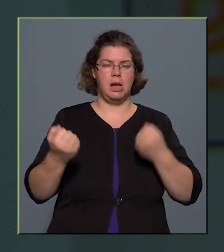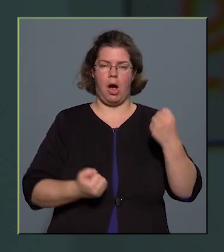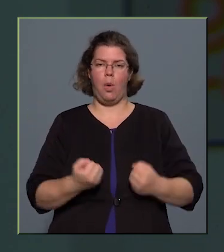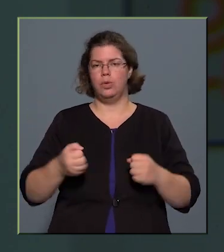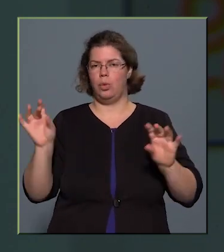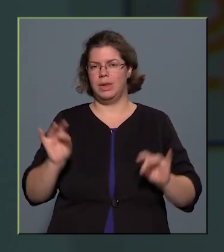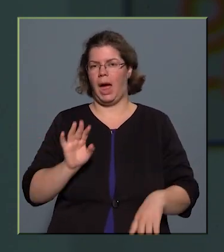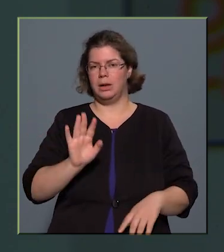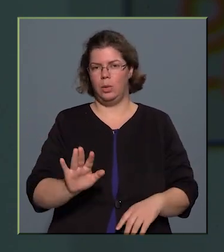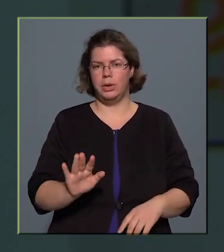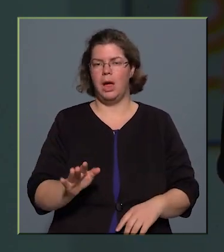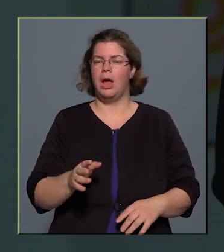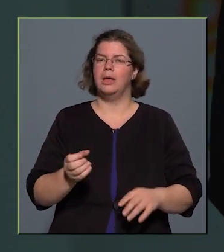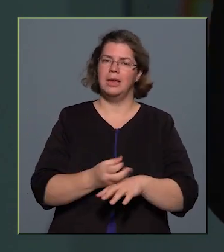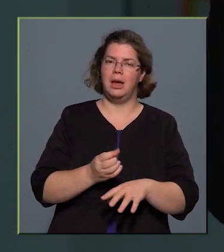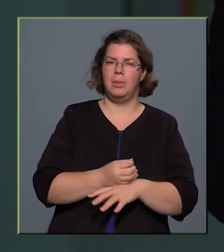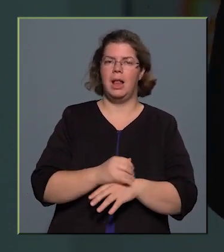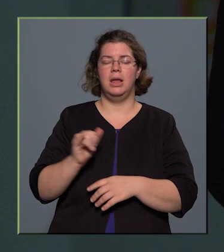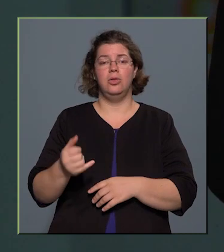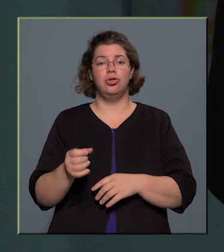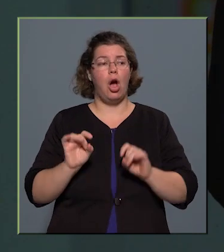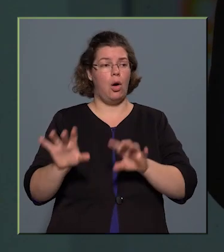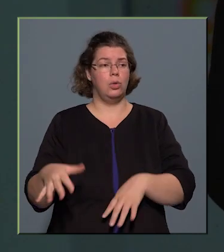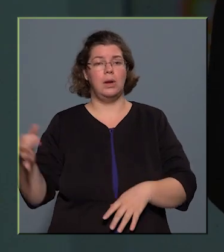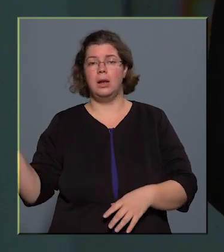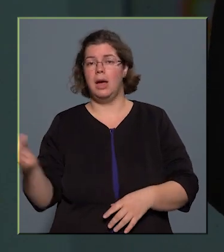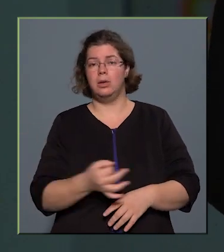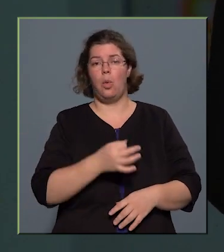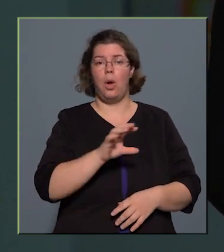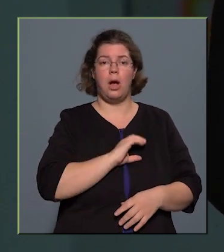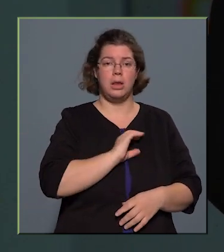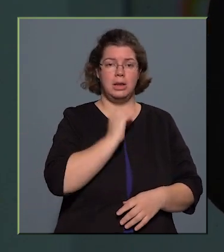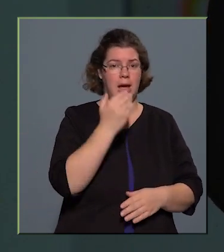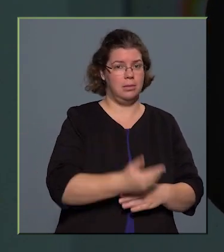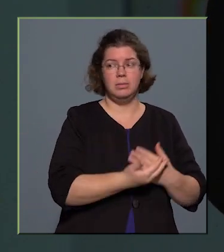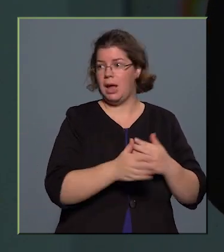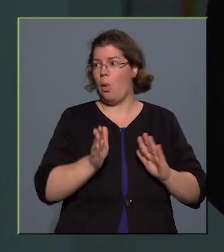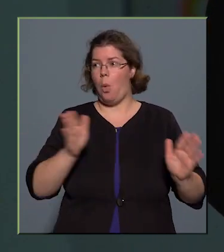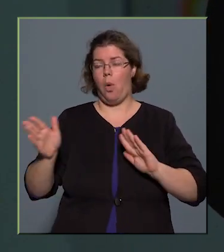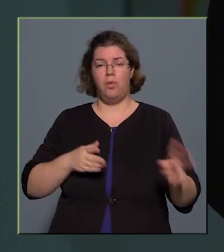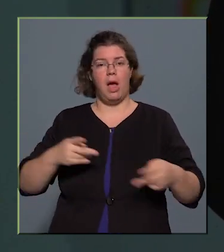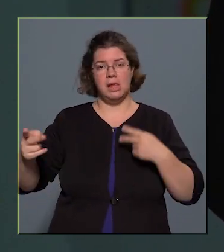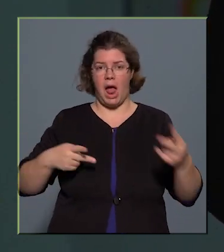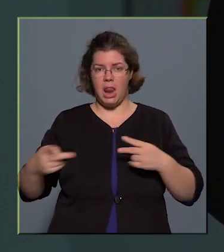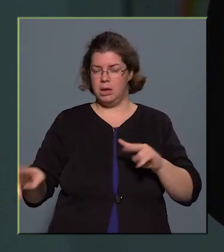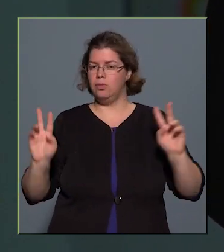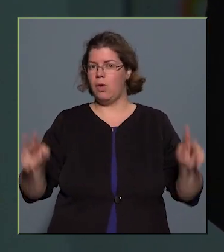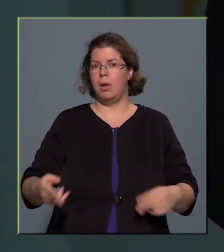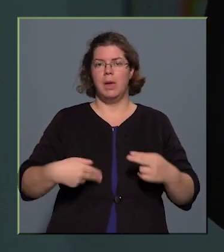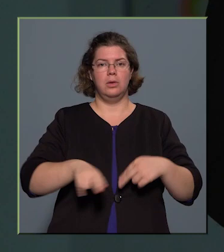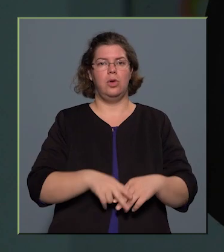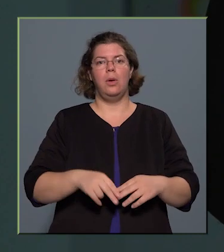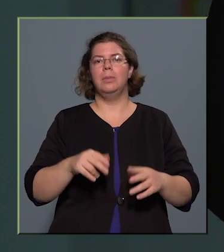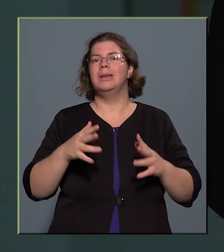autógyártónak termelés, Ausztráliától Kanadáig mindenhova szállítunk. Tényleg több 10 millió